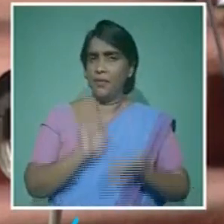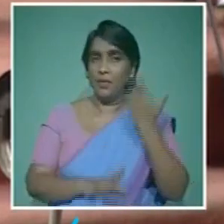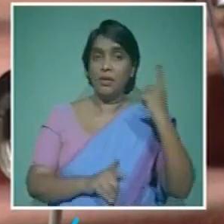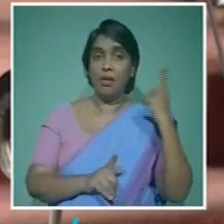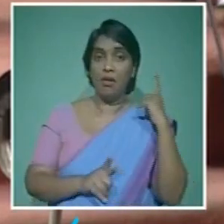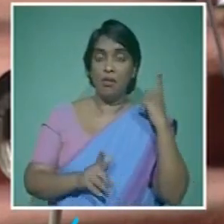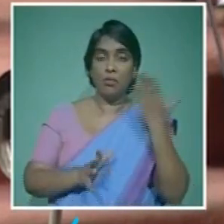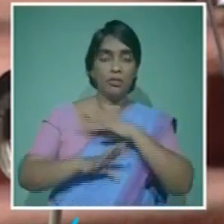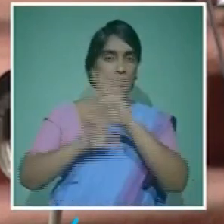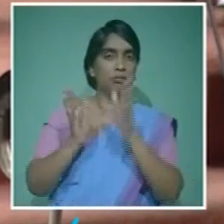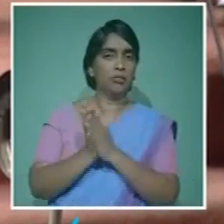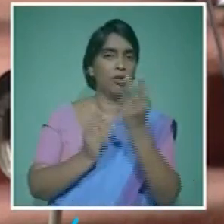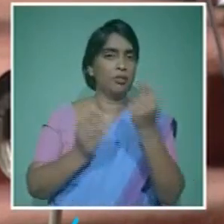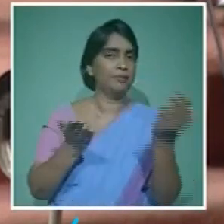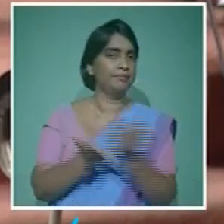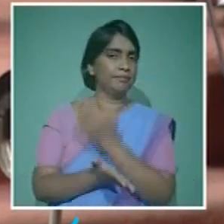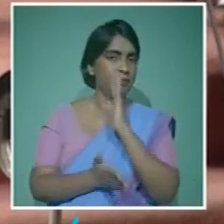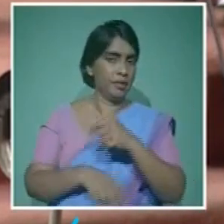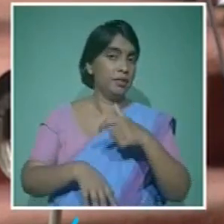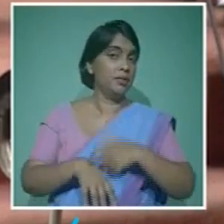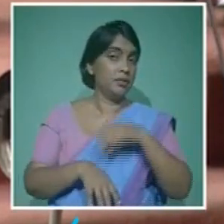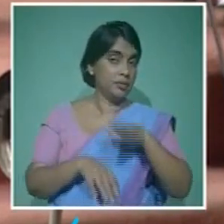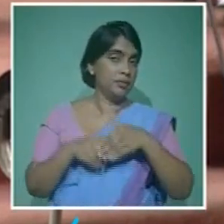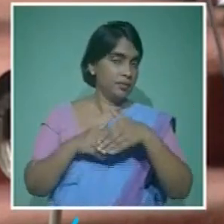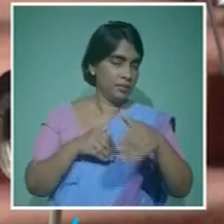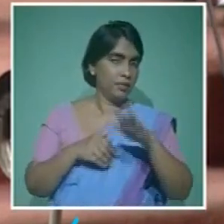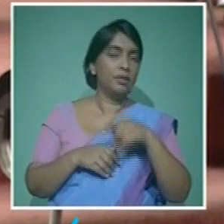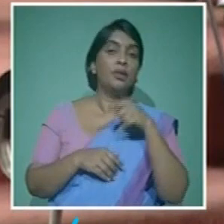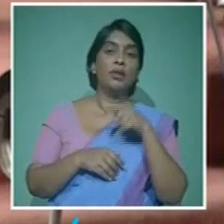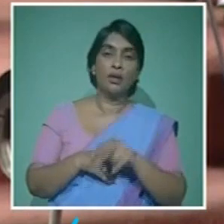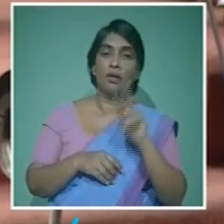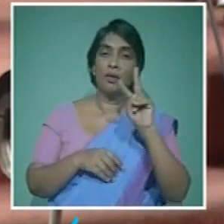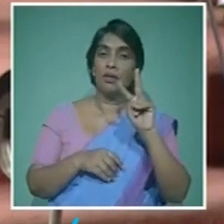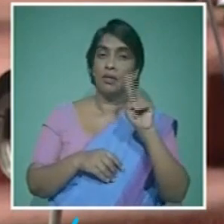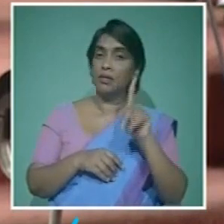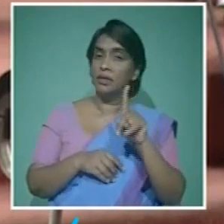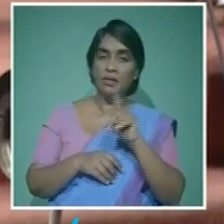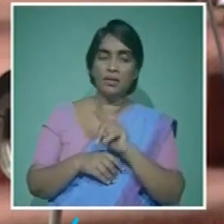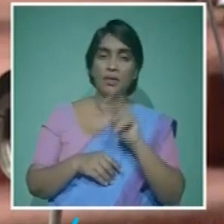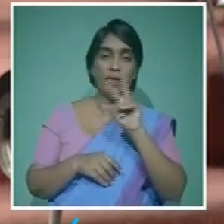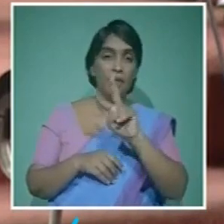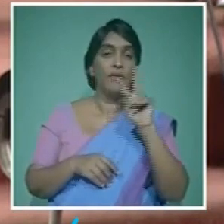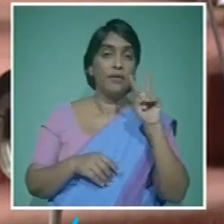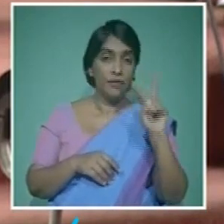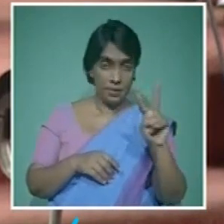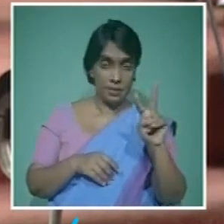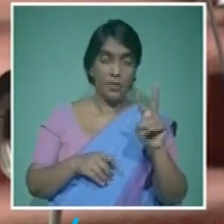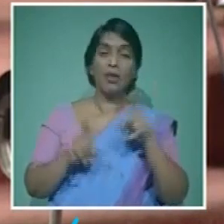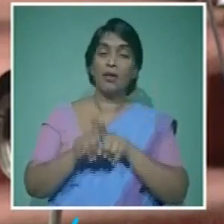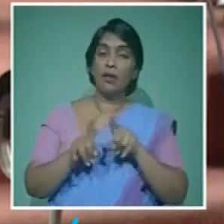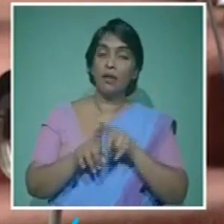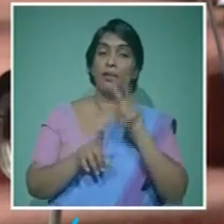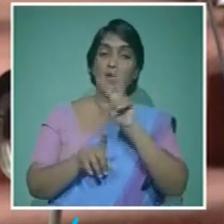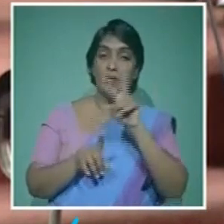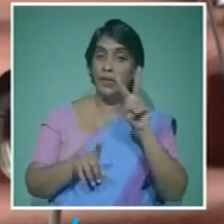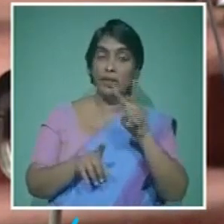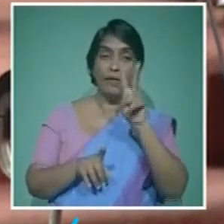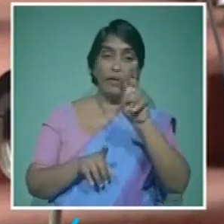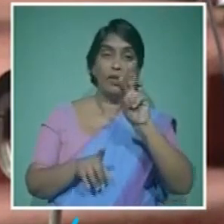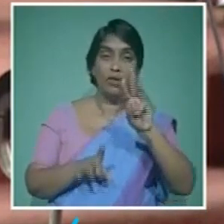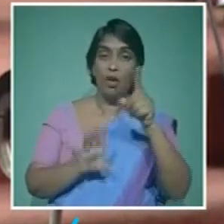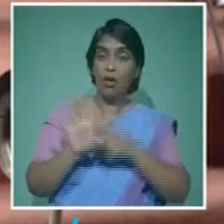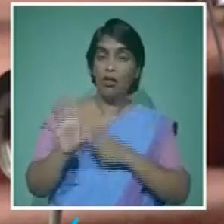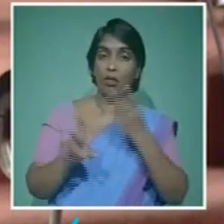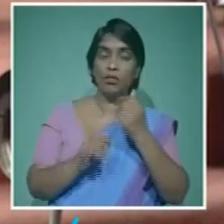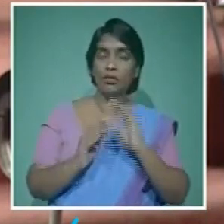அமைச்சுக்கு ஒதுக்கப்பட்டிருந்தது. 21 விட 22 கூடுதலாக இருந்திருக்கிறது. 22 விட 23 இப்போது இன்னும் கூடுதலாக